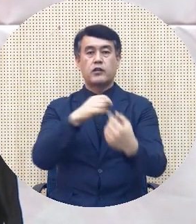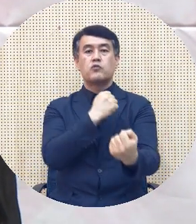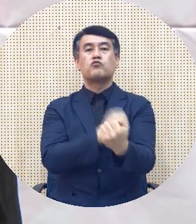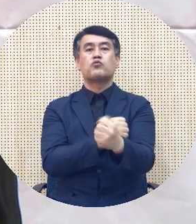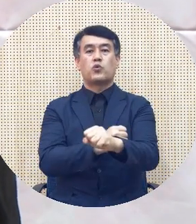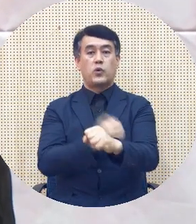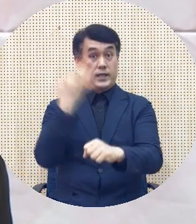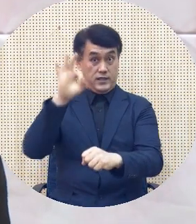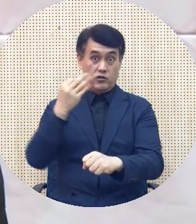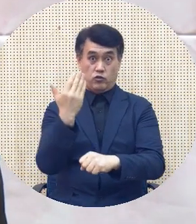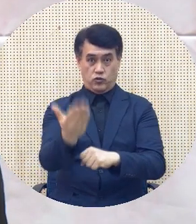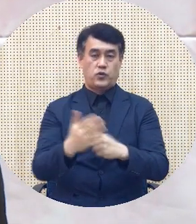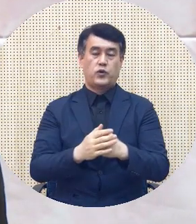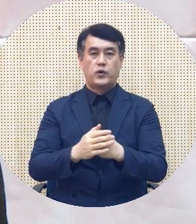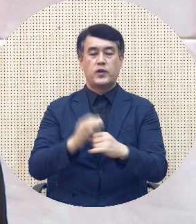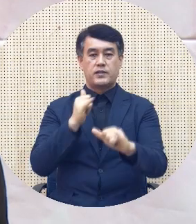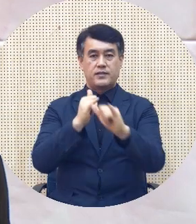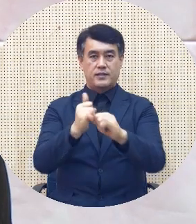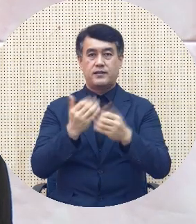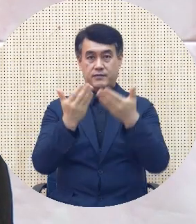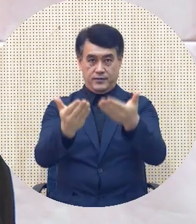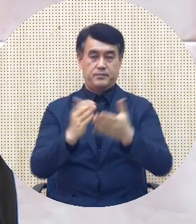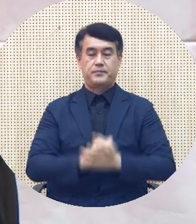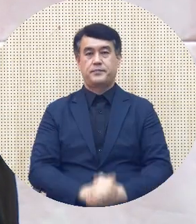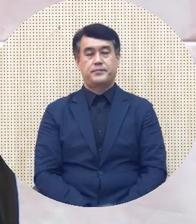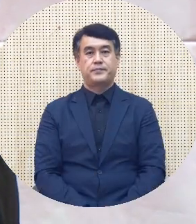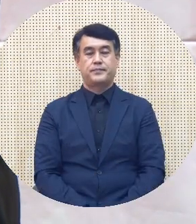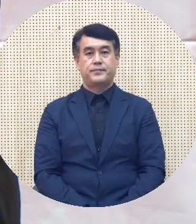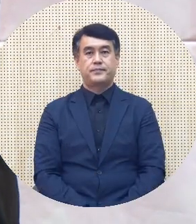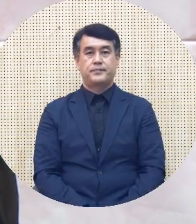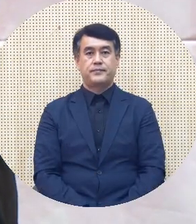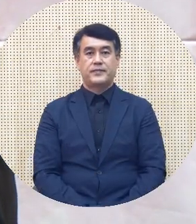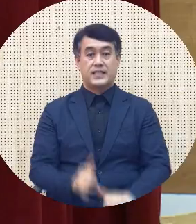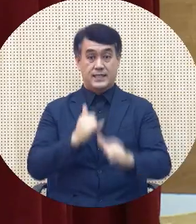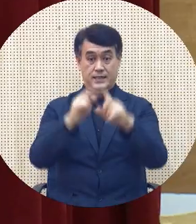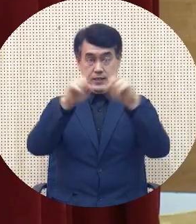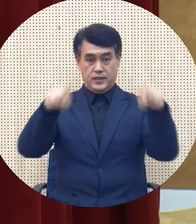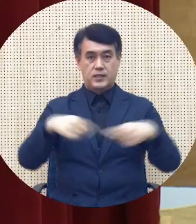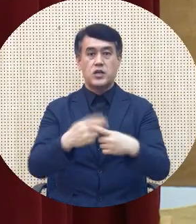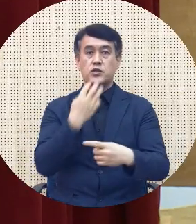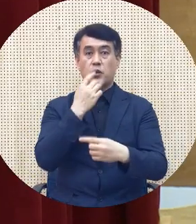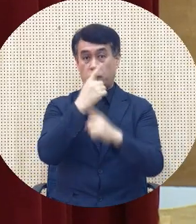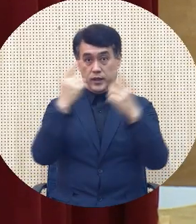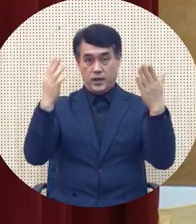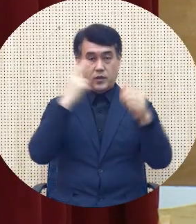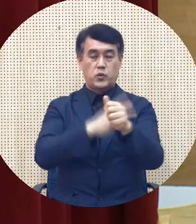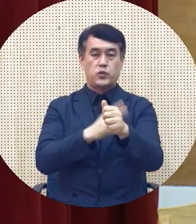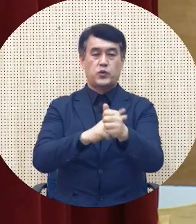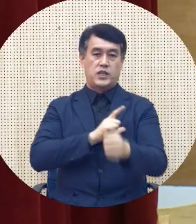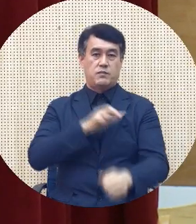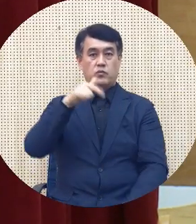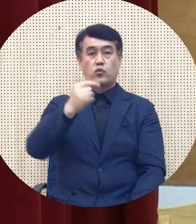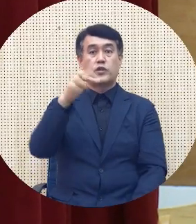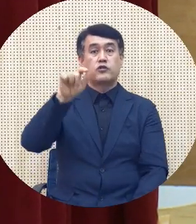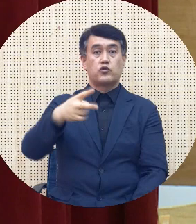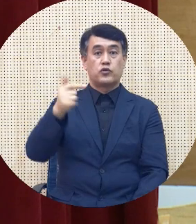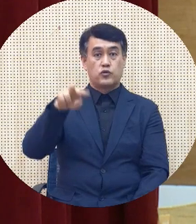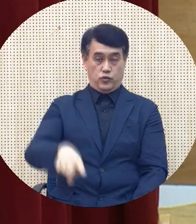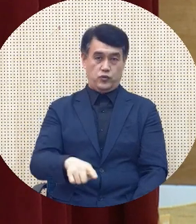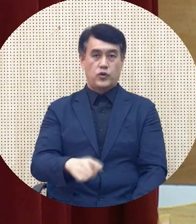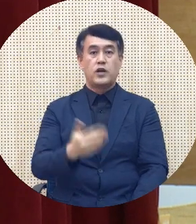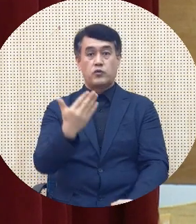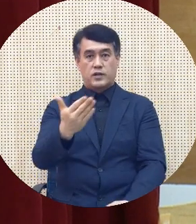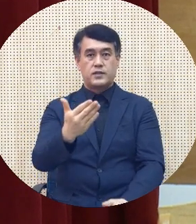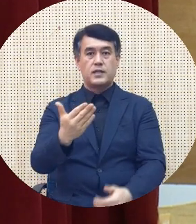공로를 인정받아 근정 포장을 수여받게 됐습니다. 포장증, 서울대학교 교수 권준수. 귀하는